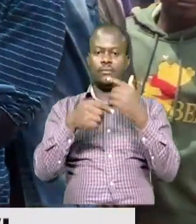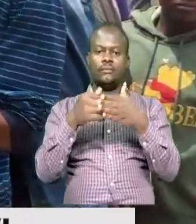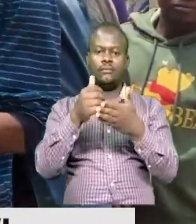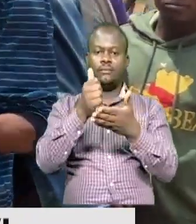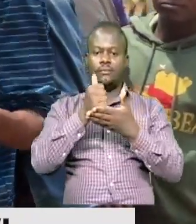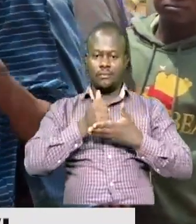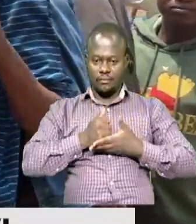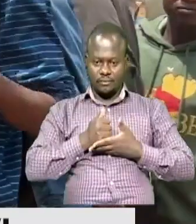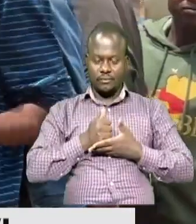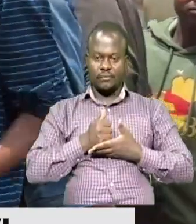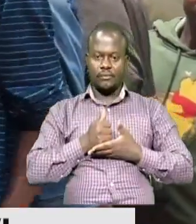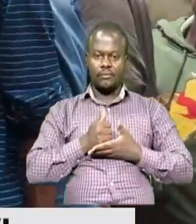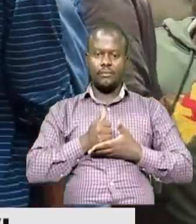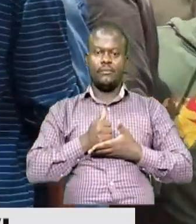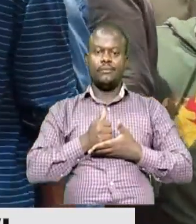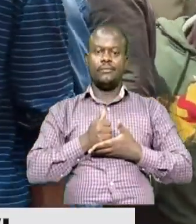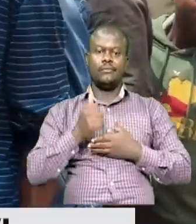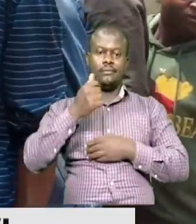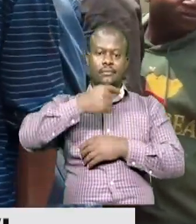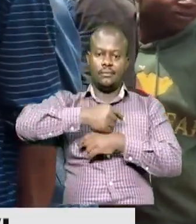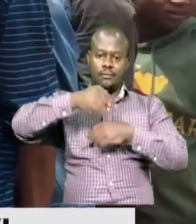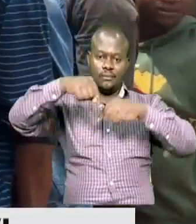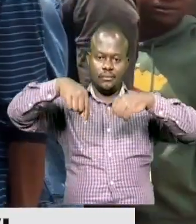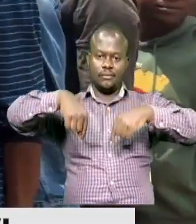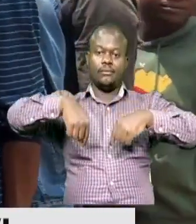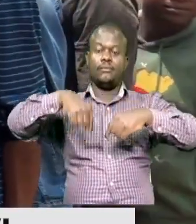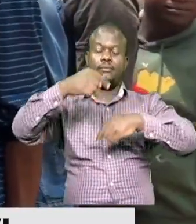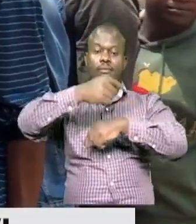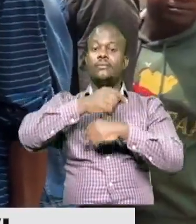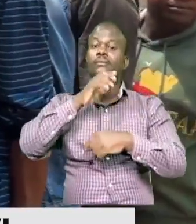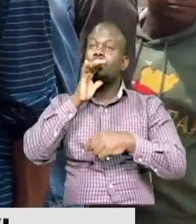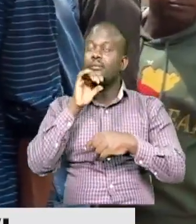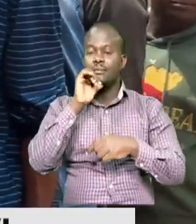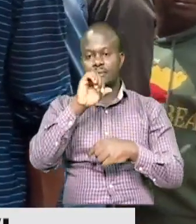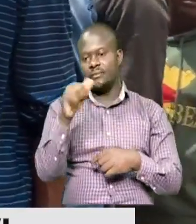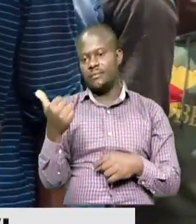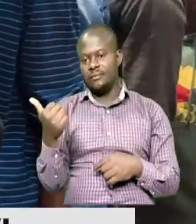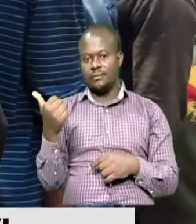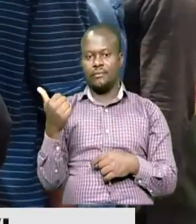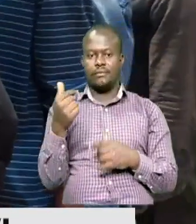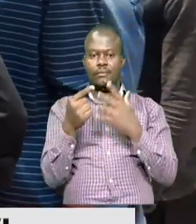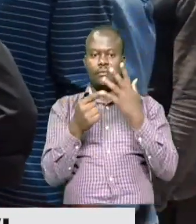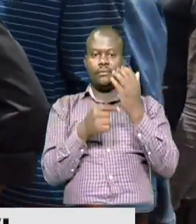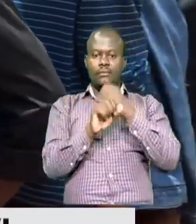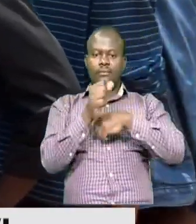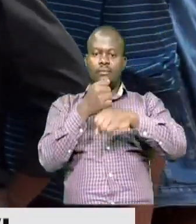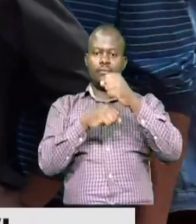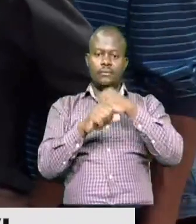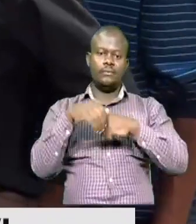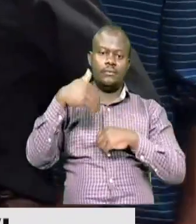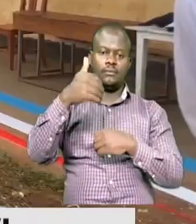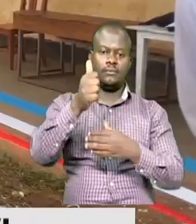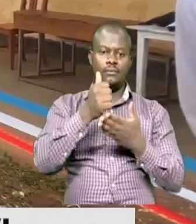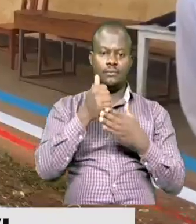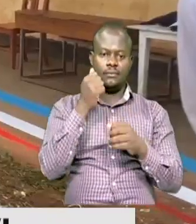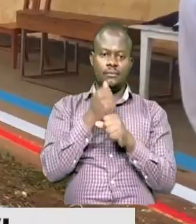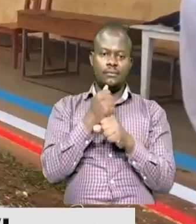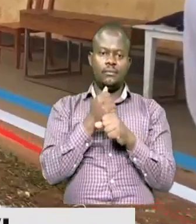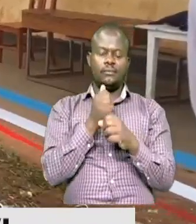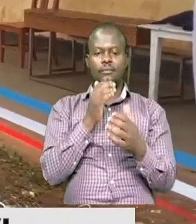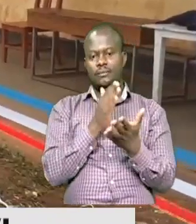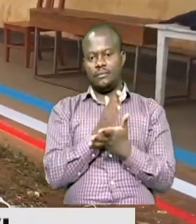Mbega umunsi n'udutinze nta kindi, ibikorwa yagiye adukorera